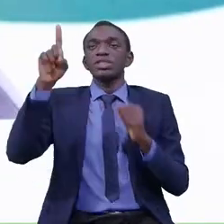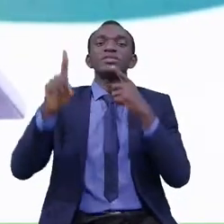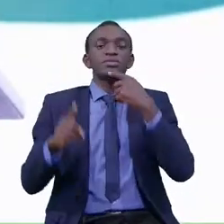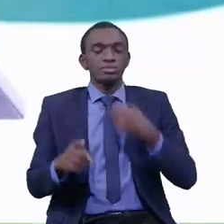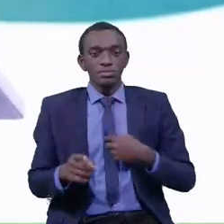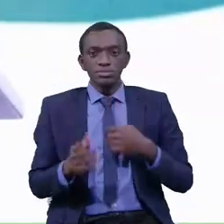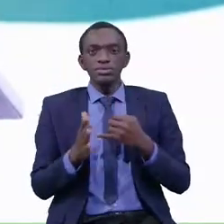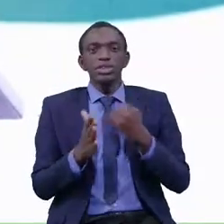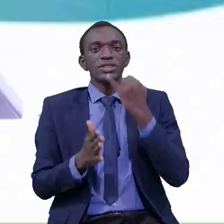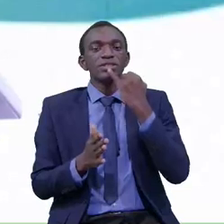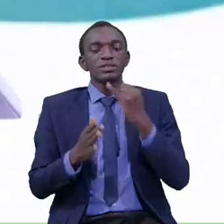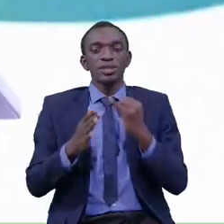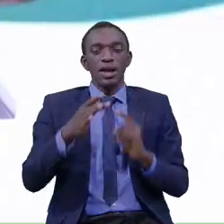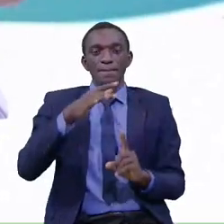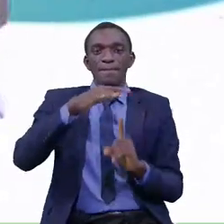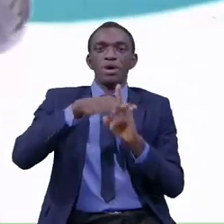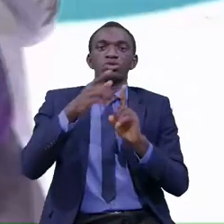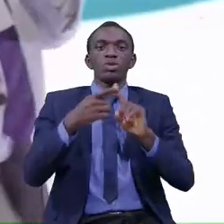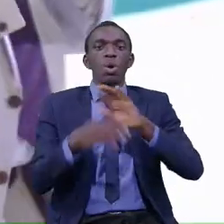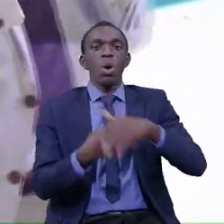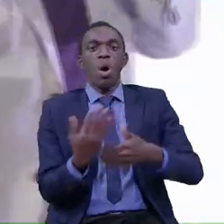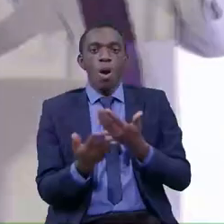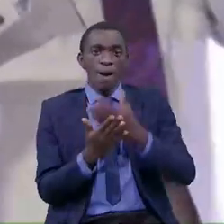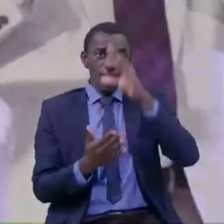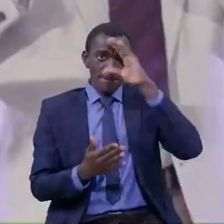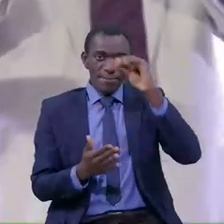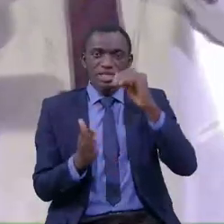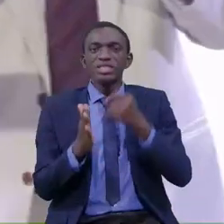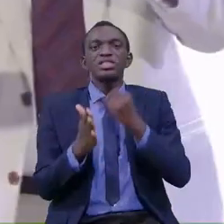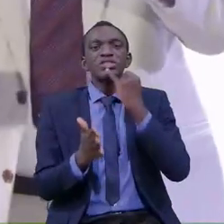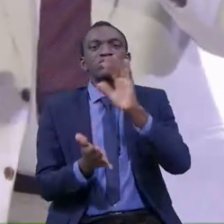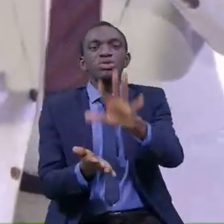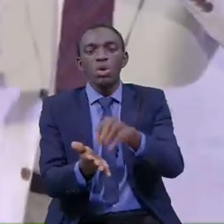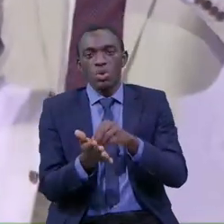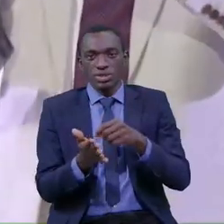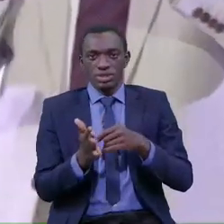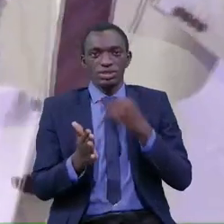et me dit que cela a été manifesté à tous les hommes, pour toi, pour moi.